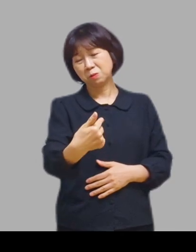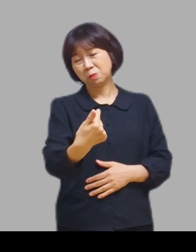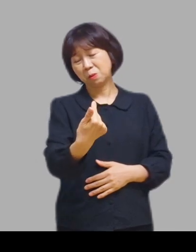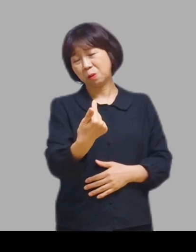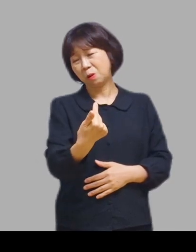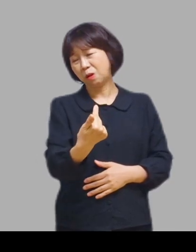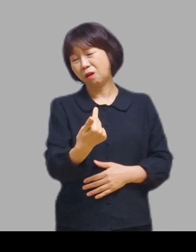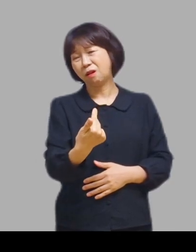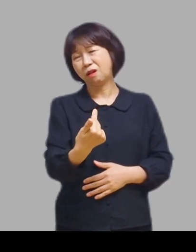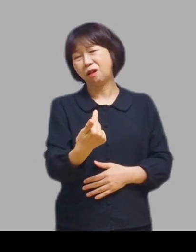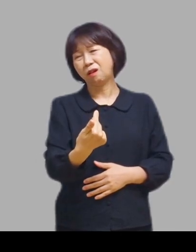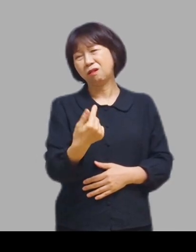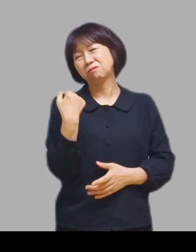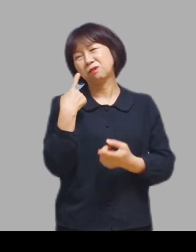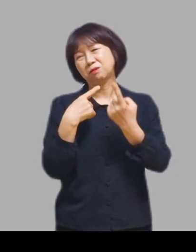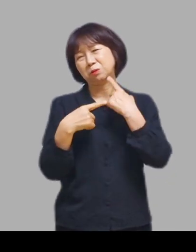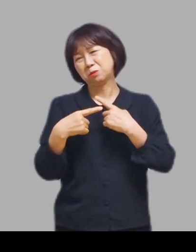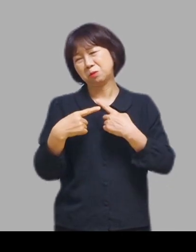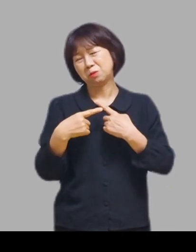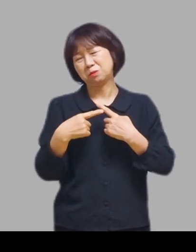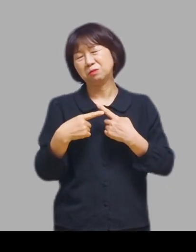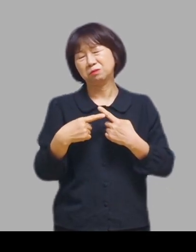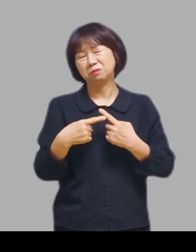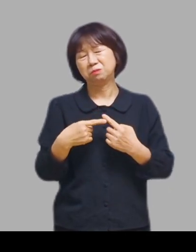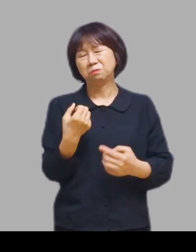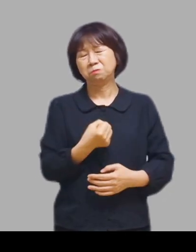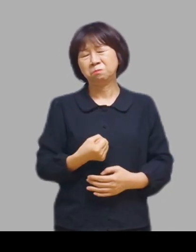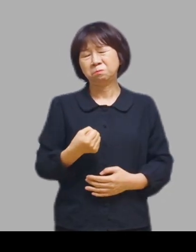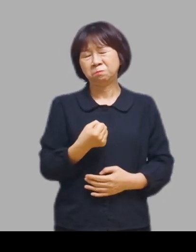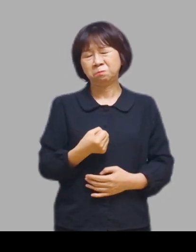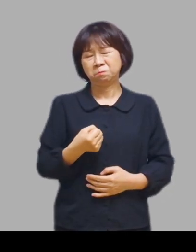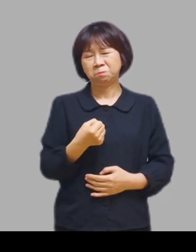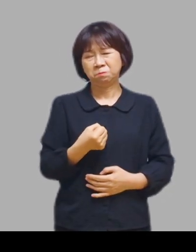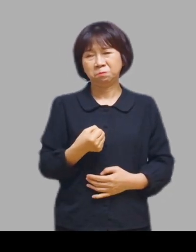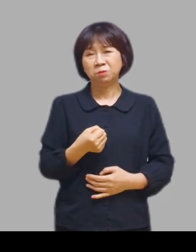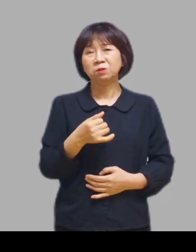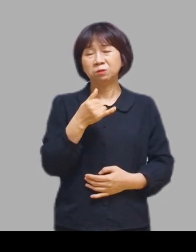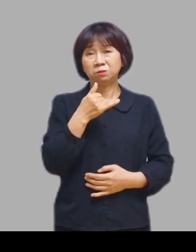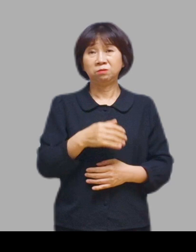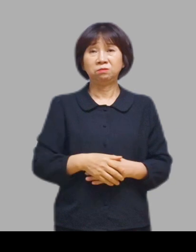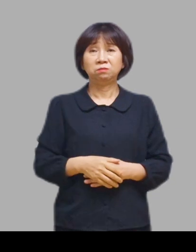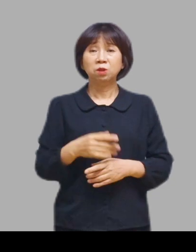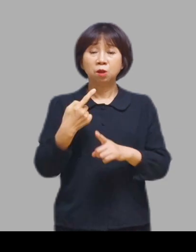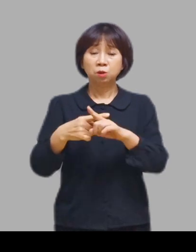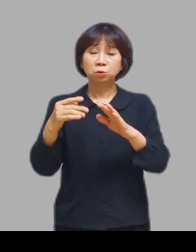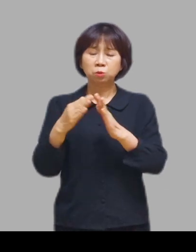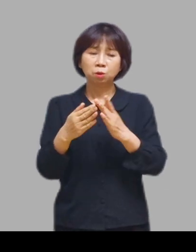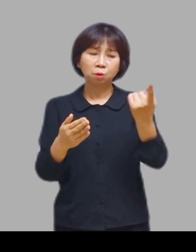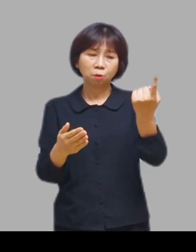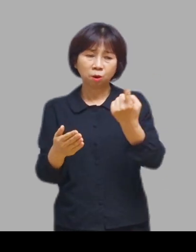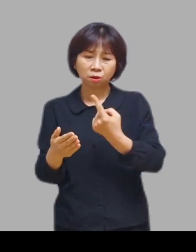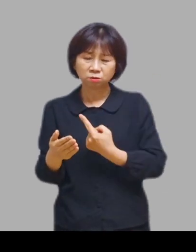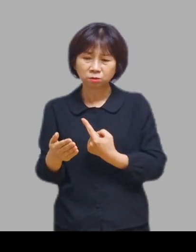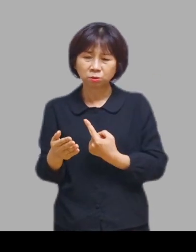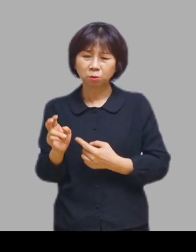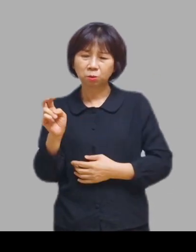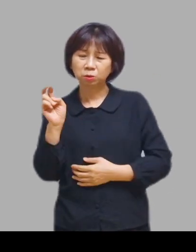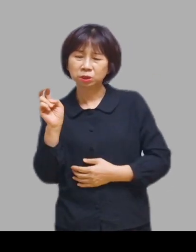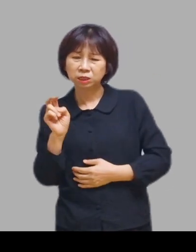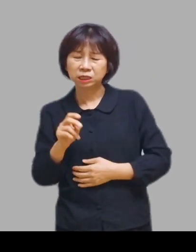기억되고 떠나지 않는 거죠. 그래서 어떤 사람은요, 교회를 찾아오면서도